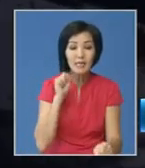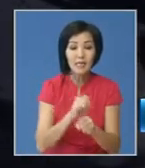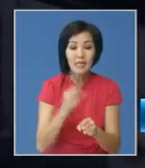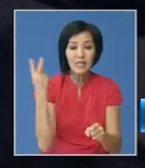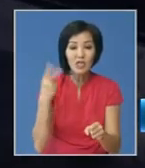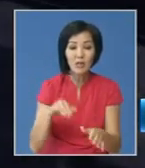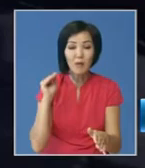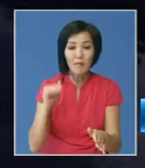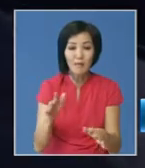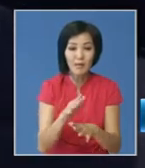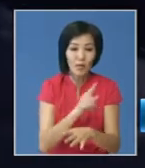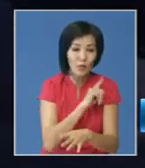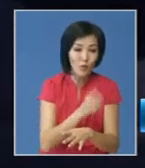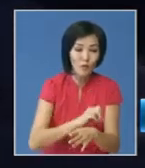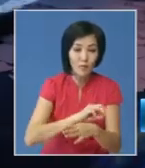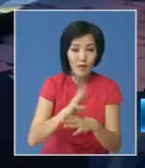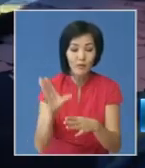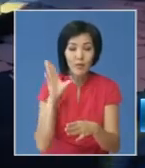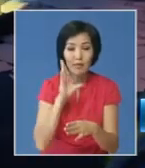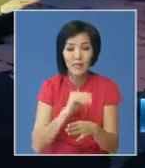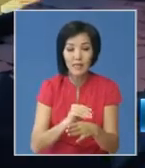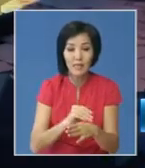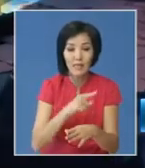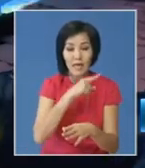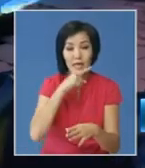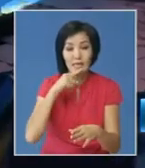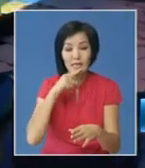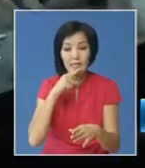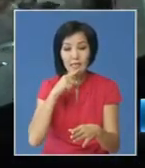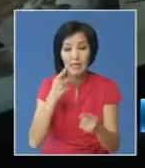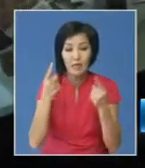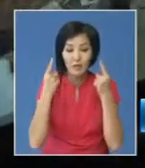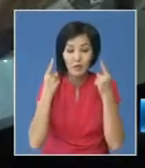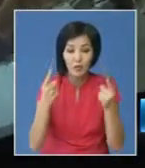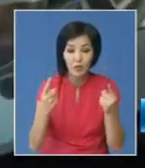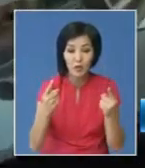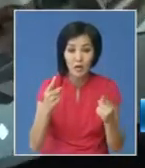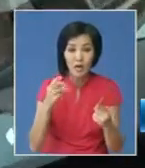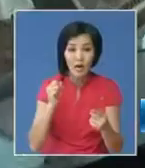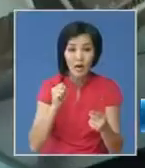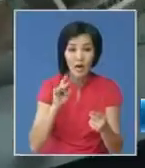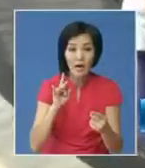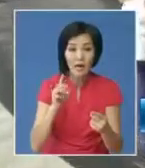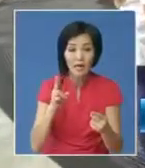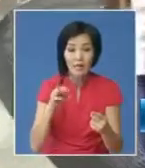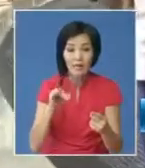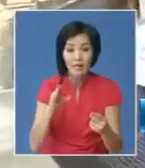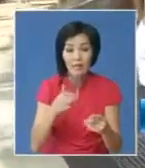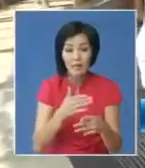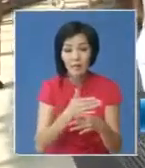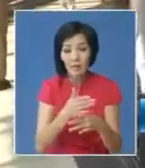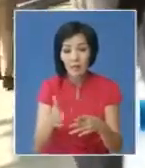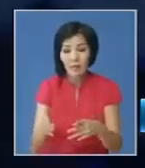қаланы қуатпен қамтамасыз ете алады. Ресей экспозициясының ең жарқын элементі Арктика көшпе мұздан бөлініп алып